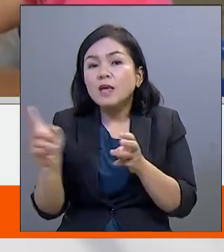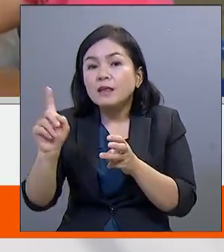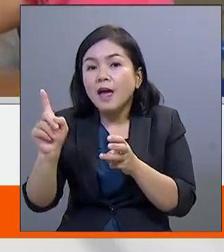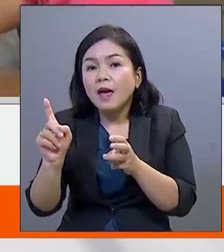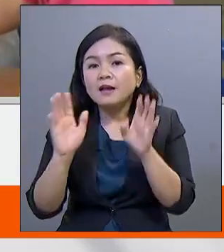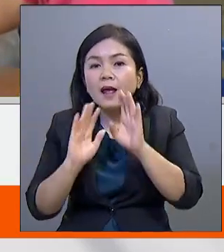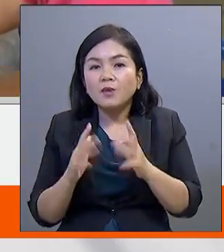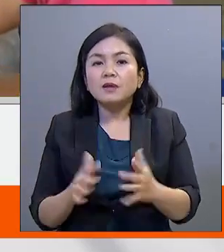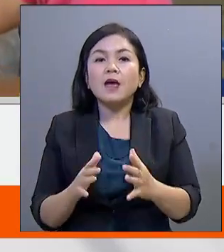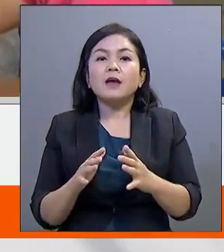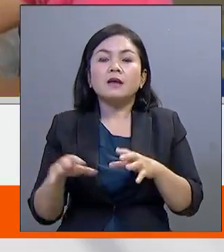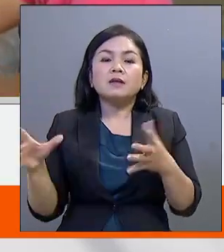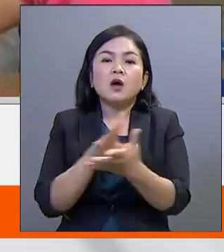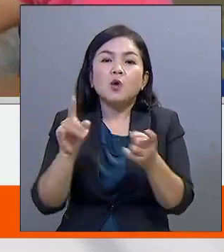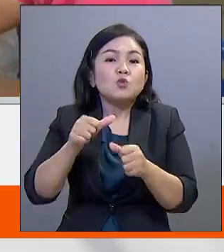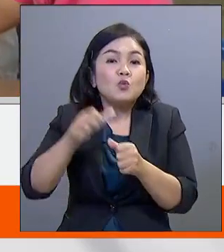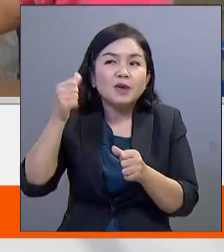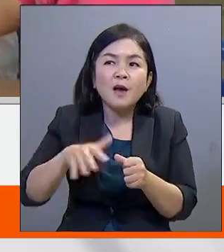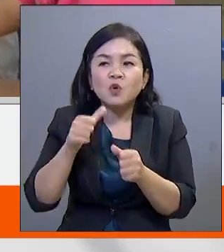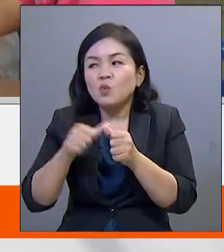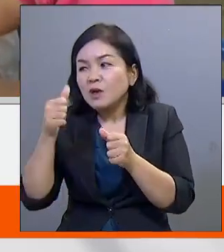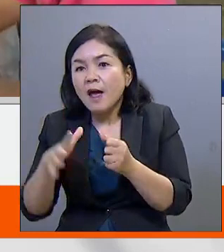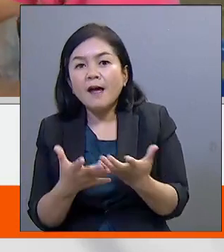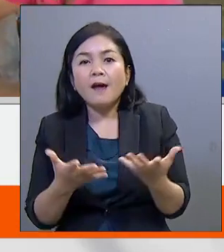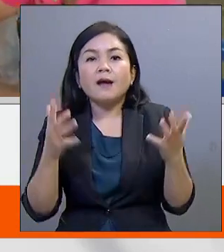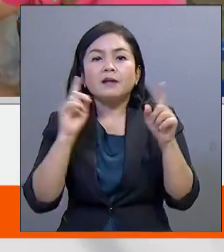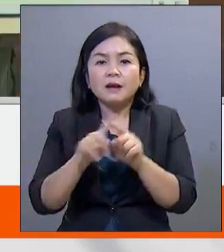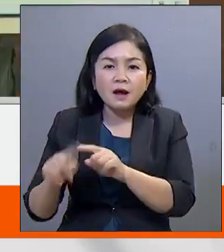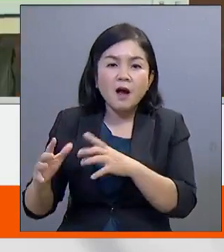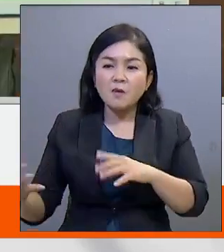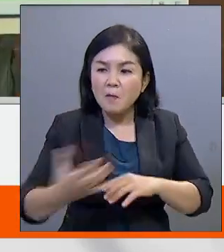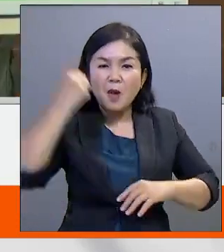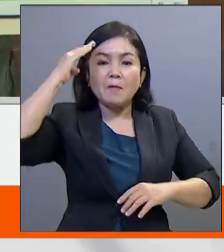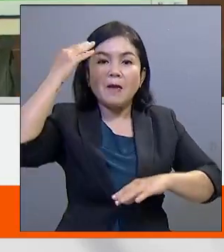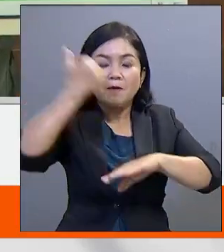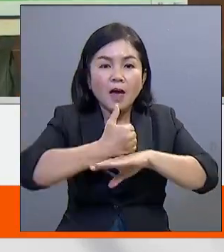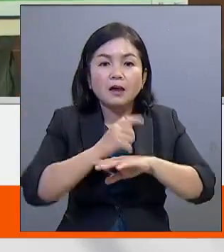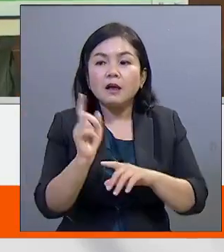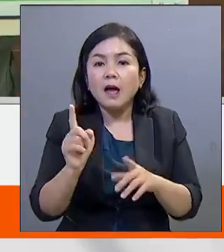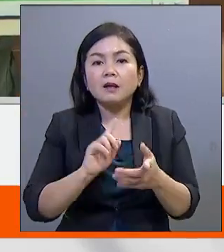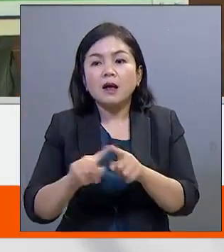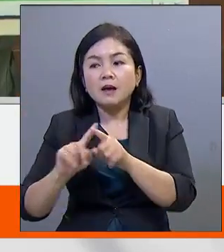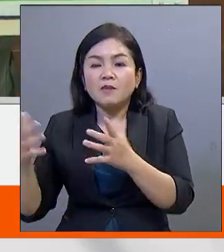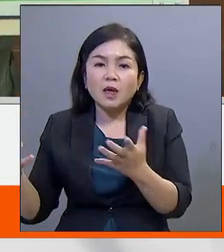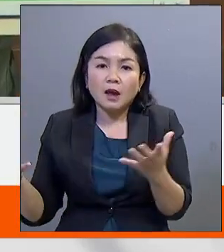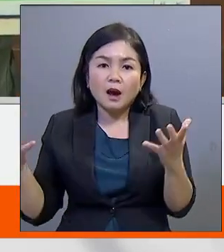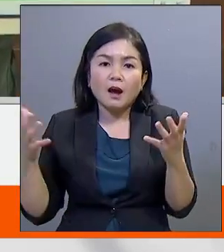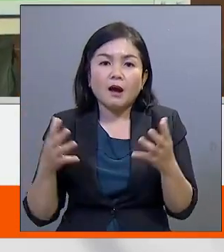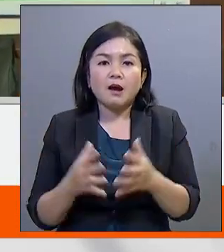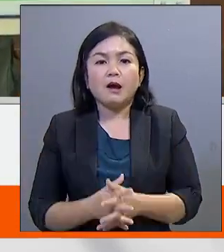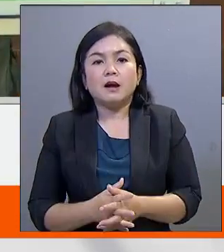brushing Enthaks zodanครปฏิวัราาหารศกทยายจำนวน ผีบ